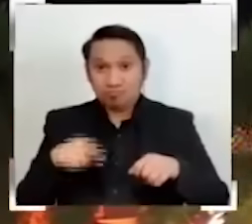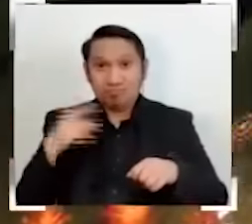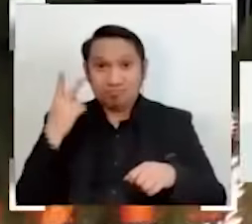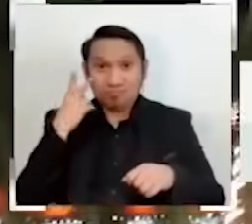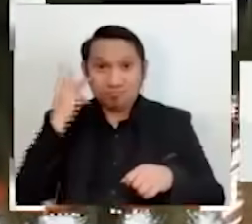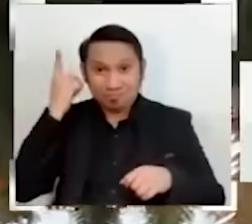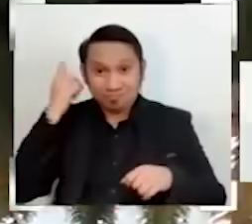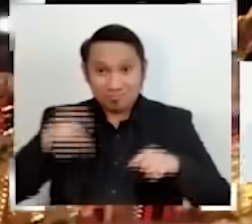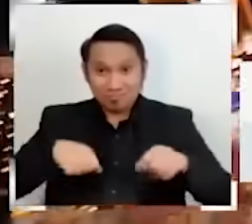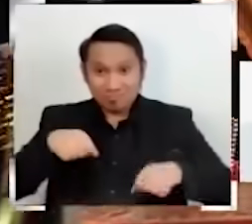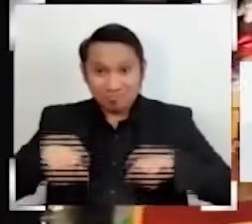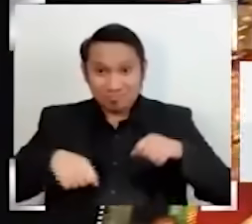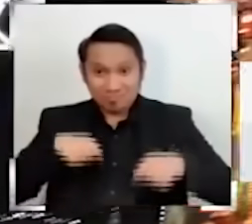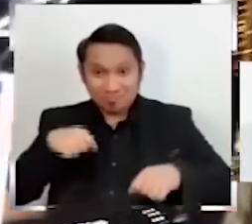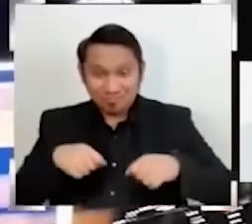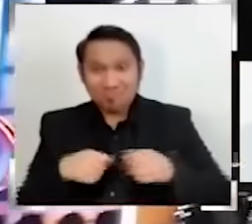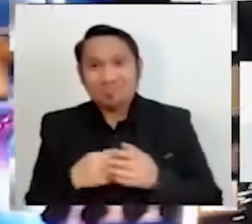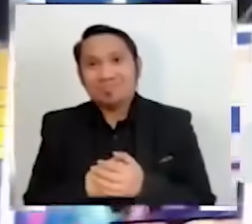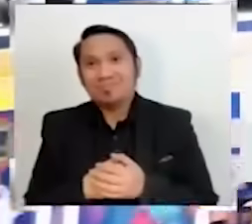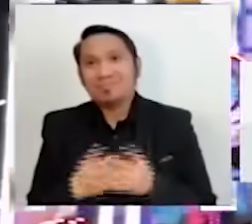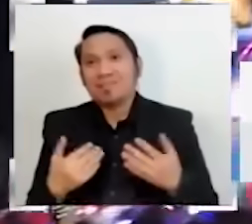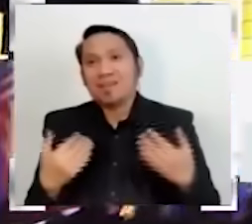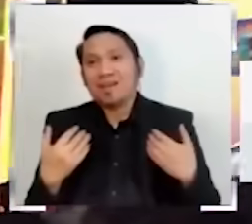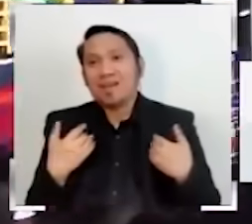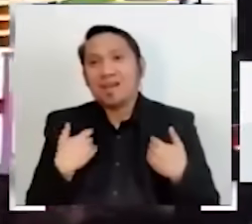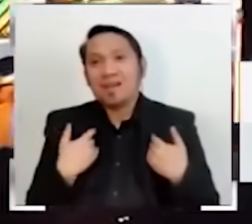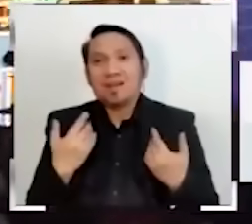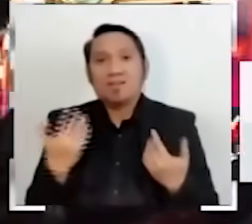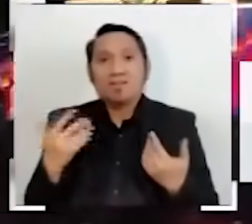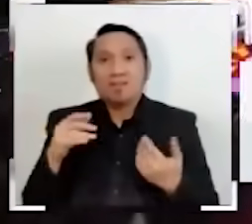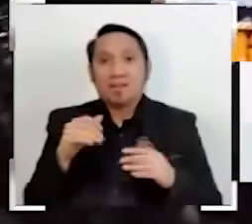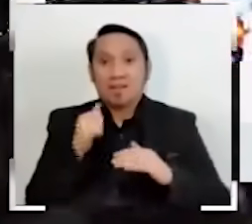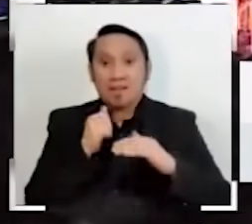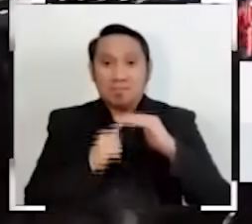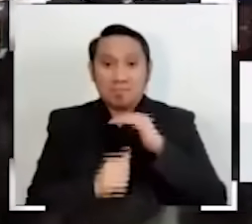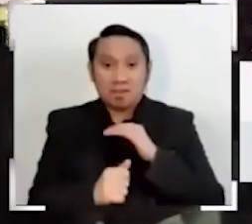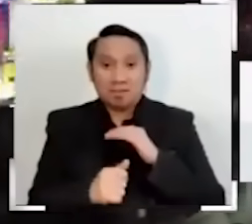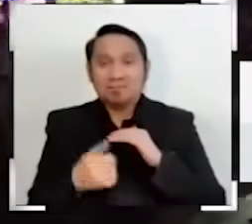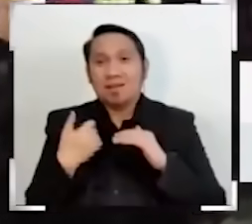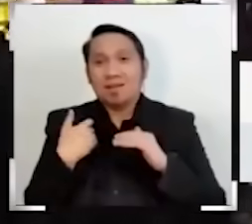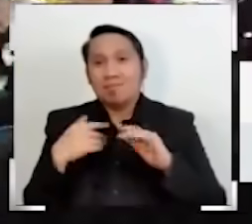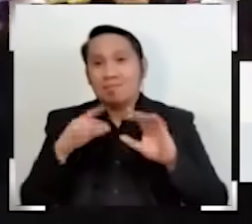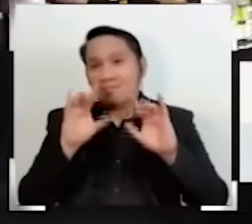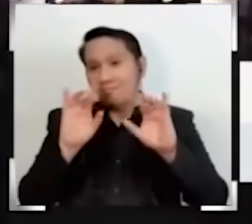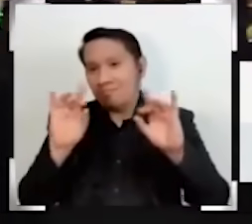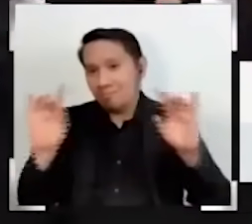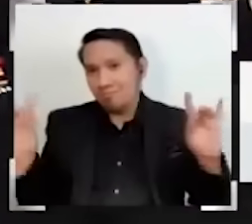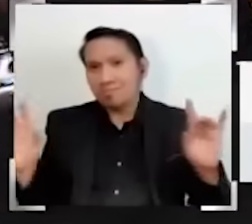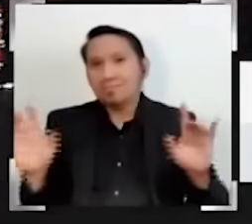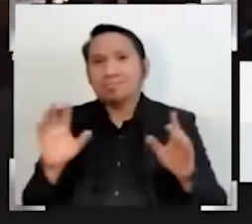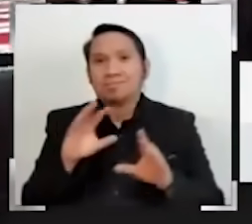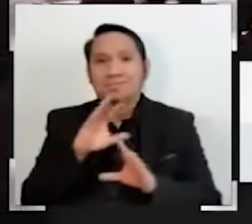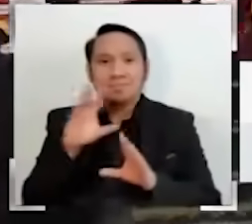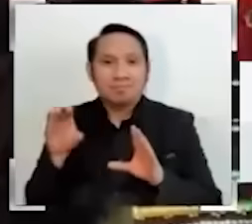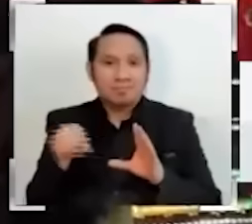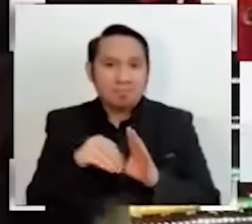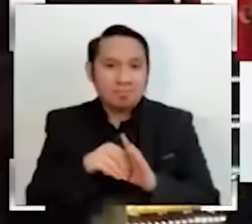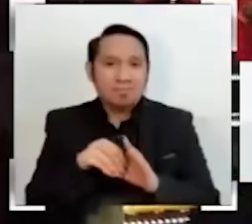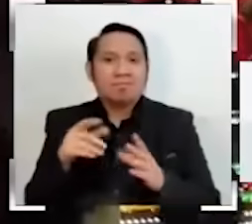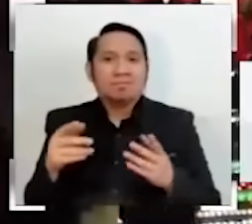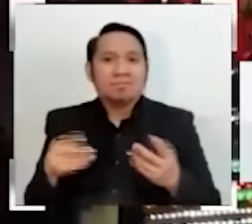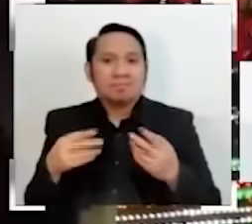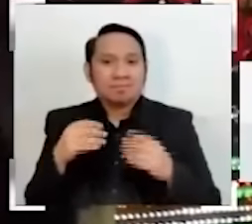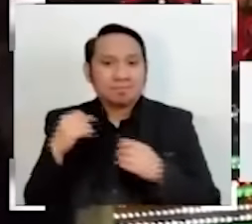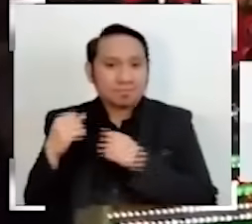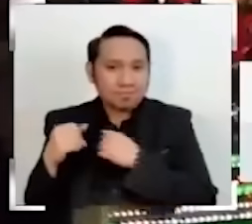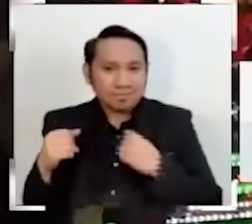Pinailawan na ang 7 Belen sa Danglas, Abra, kung saan tampok rito ang ilang superheroes of the universe. Ang